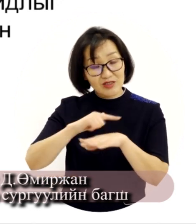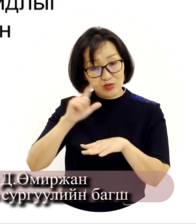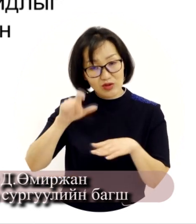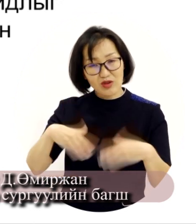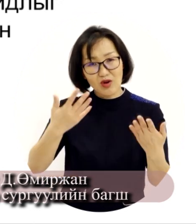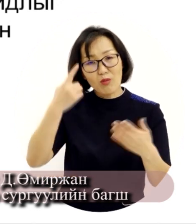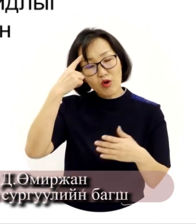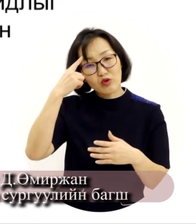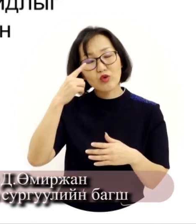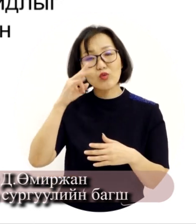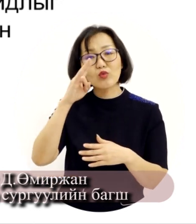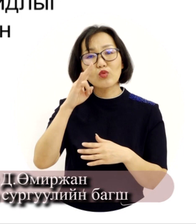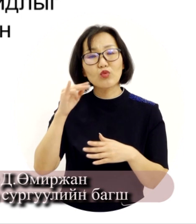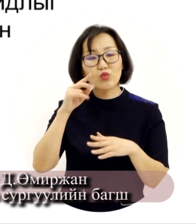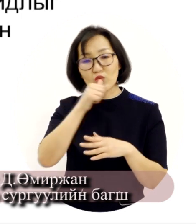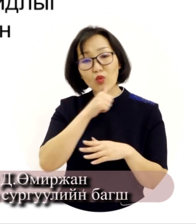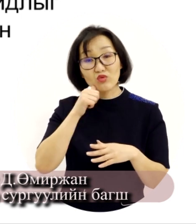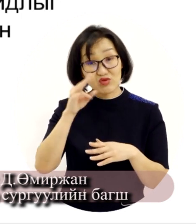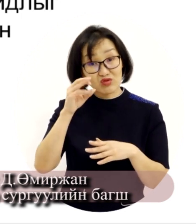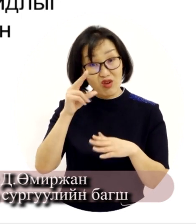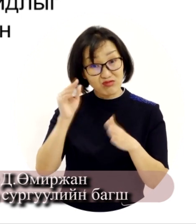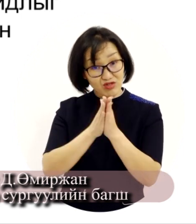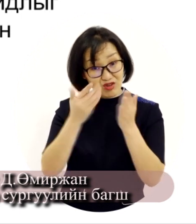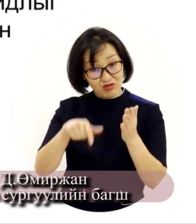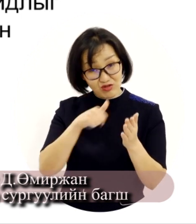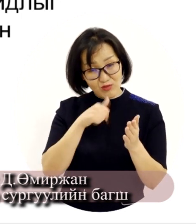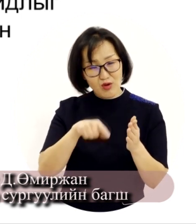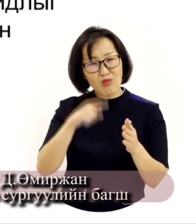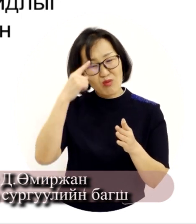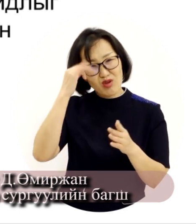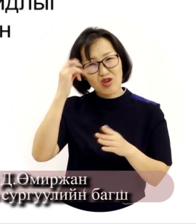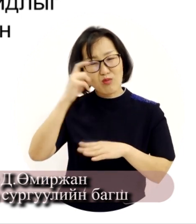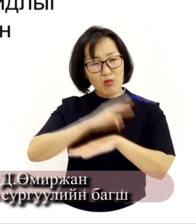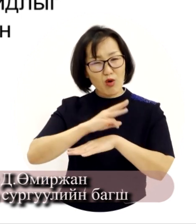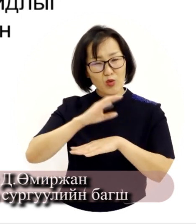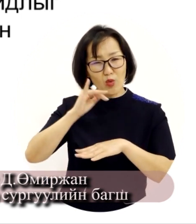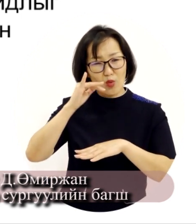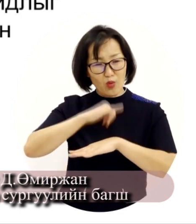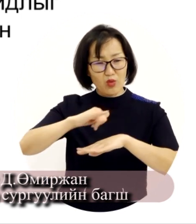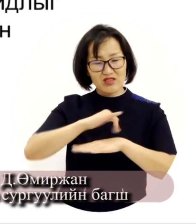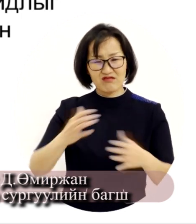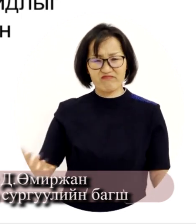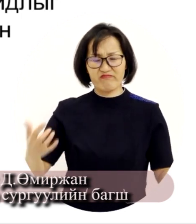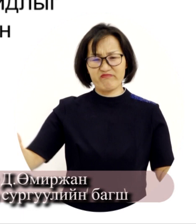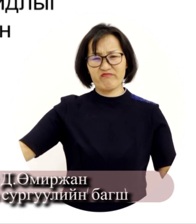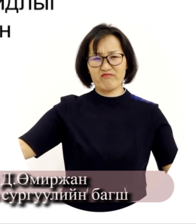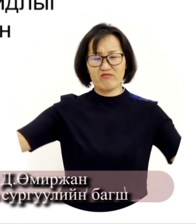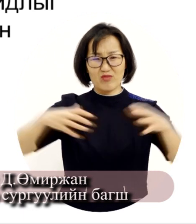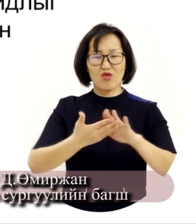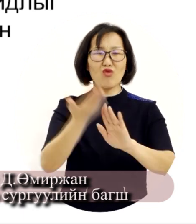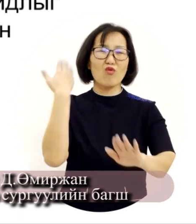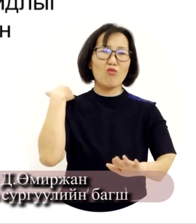шежіресі. Бұл кітапта ол монғол мемлекеті орнаған алғашқы кезеңі немесе 1100 жылдың